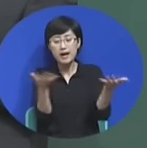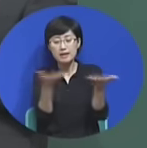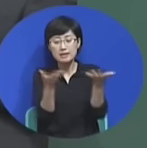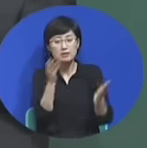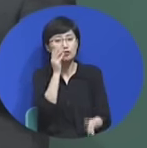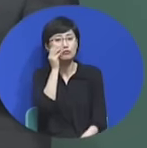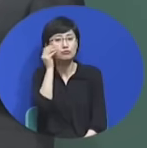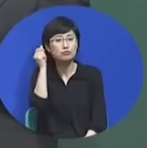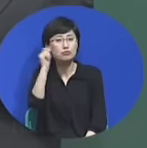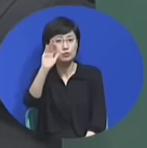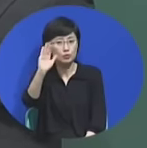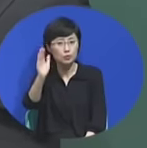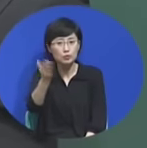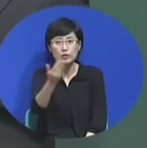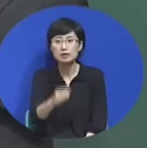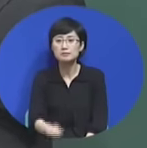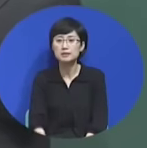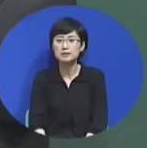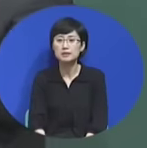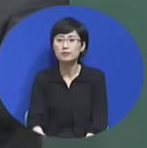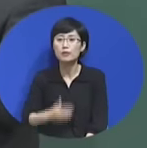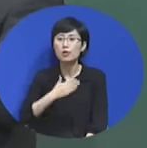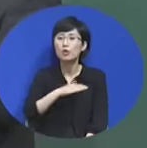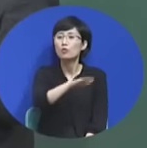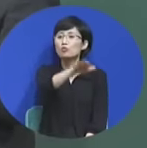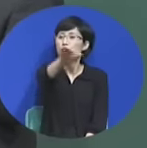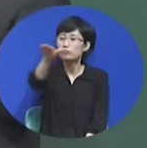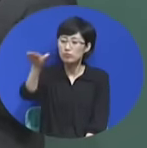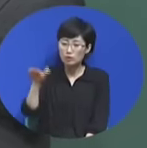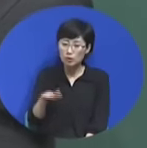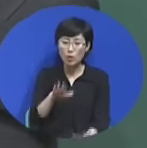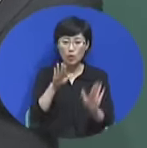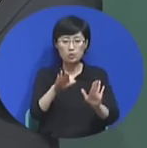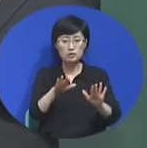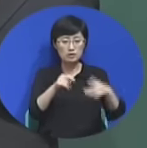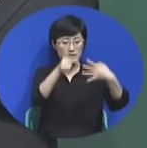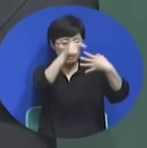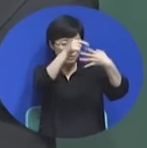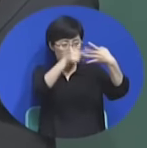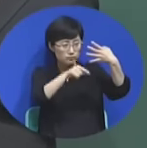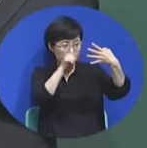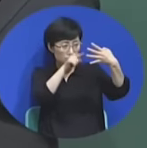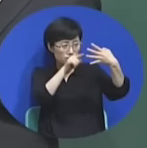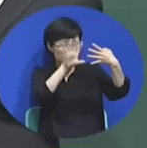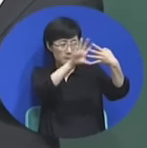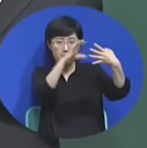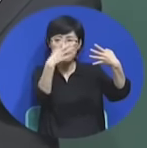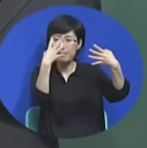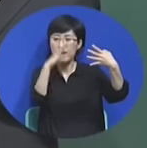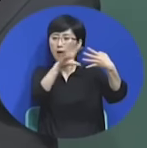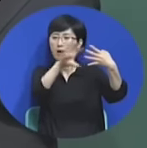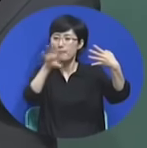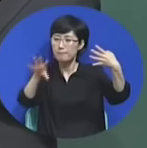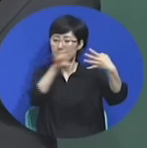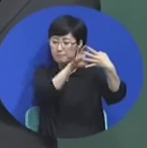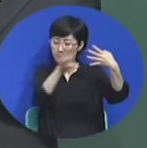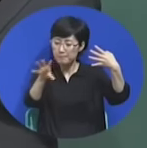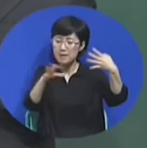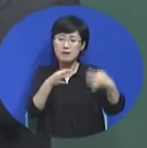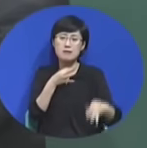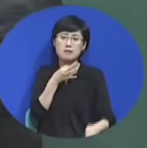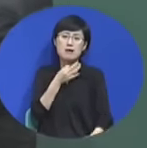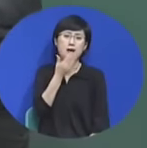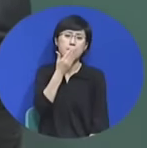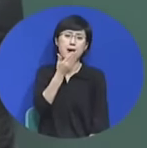因着耶和华与约瑟同在，所以他百事顺利。 오늘 여러분들도 우리도 바로 이 은혜와 이 축복 속에 있는 줄 믿으시는 여러분 되길 축원드리겠습니다. 예,